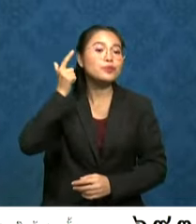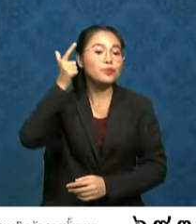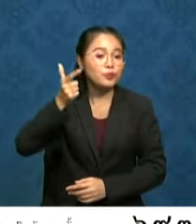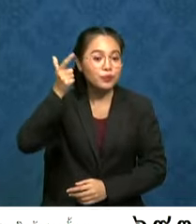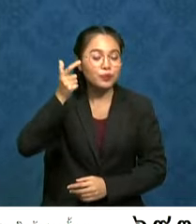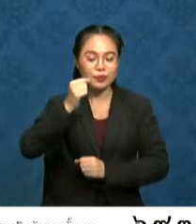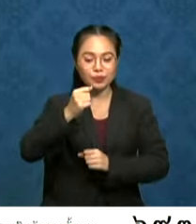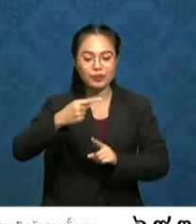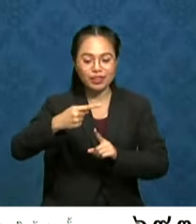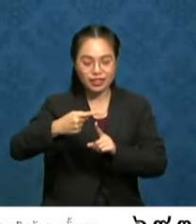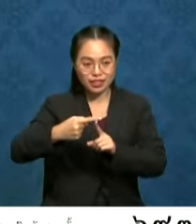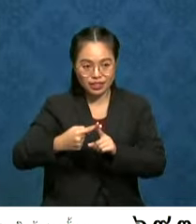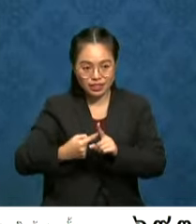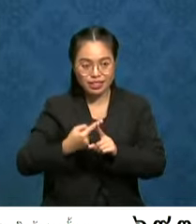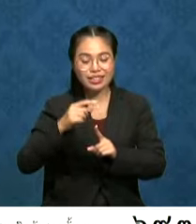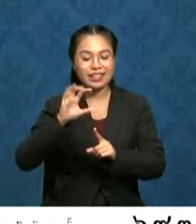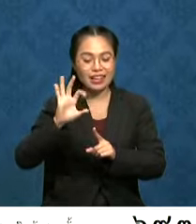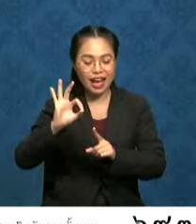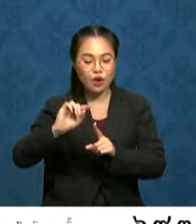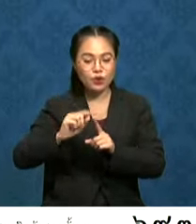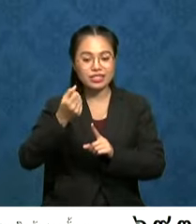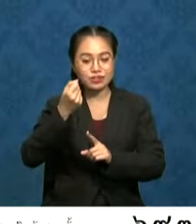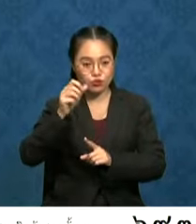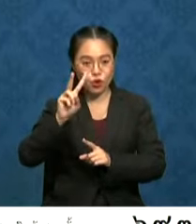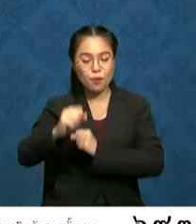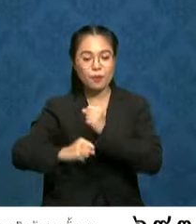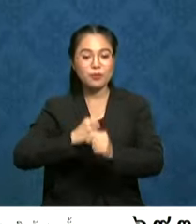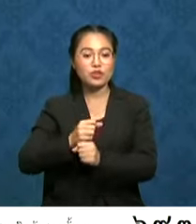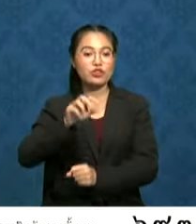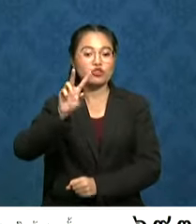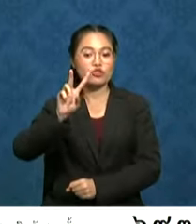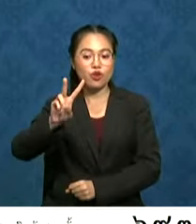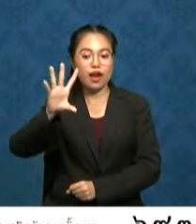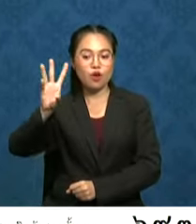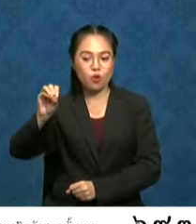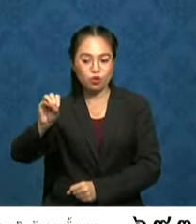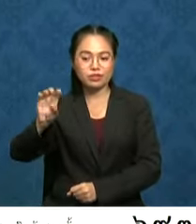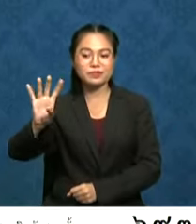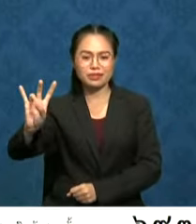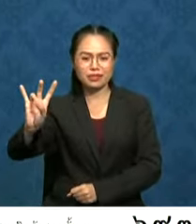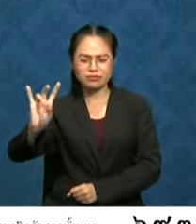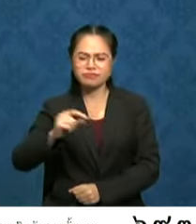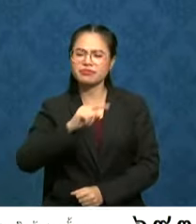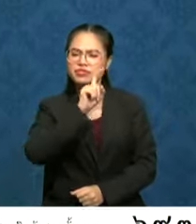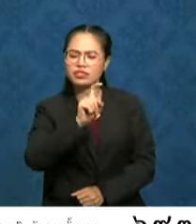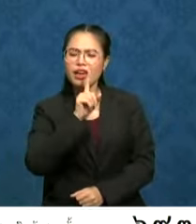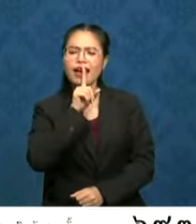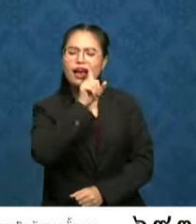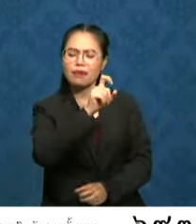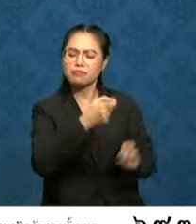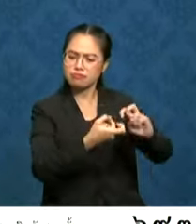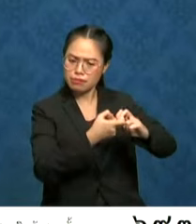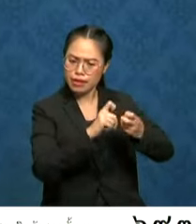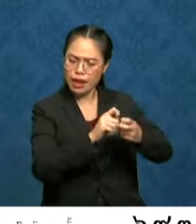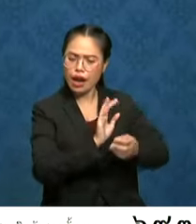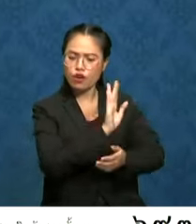2567ผมชวนคิดครับทุกท่านว่าเป็นเพราะปัญหาหลักนิติรัฐใช่หรือไม่ผมขอตั้งคำถามนี้